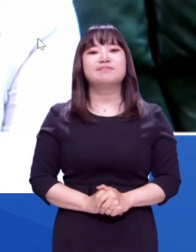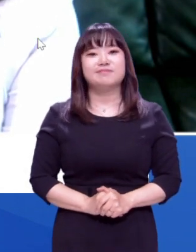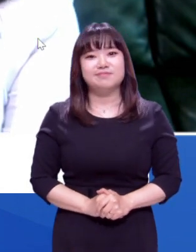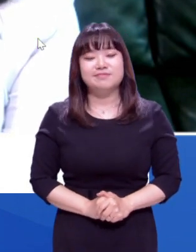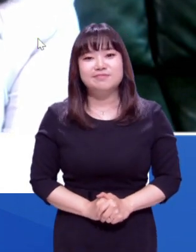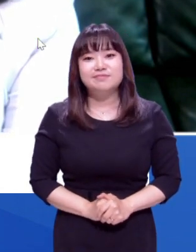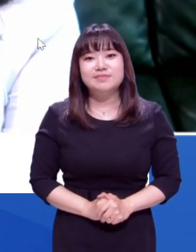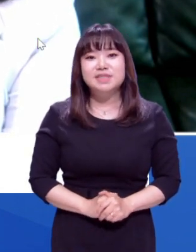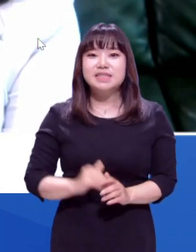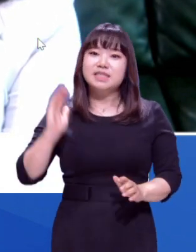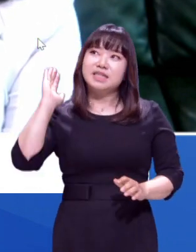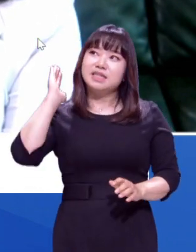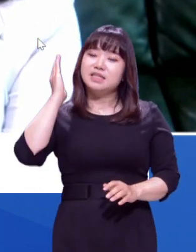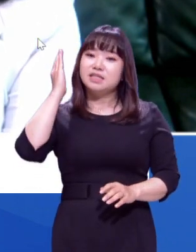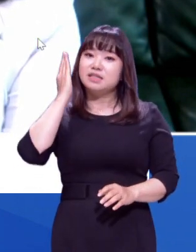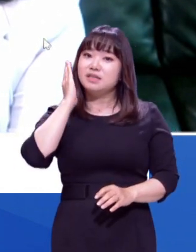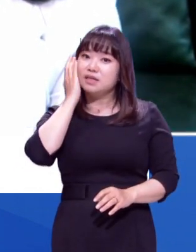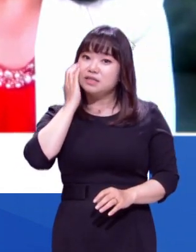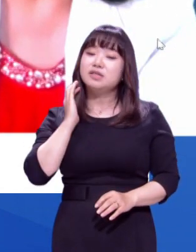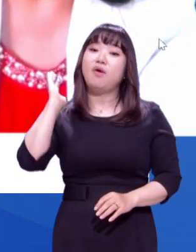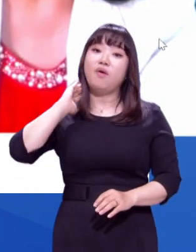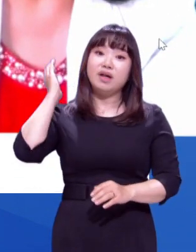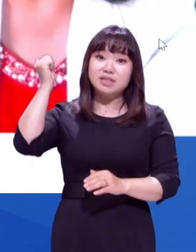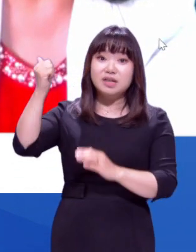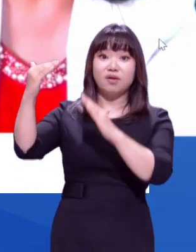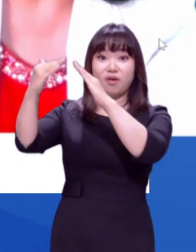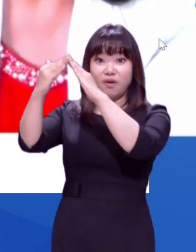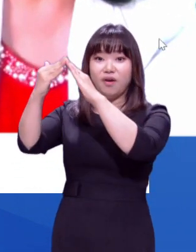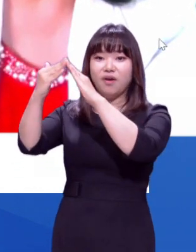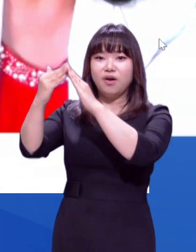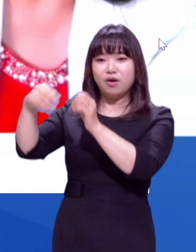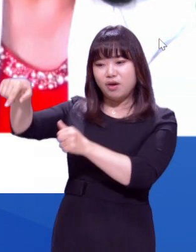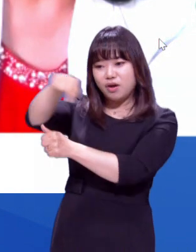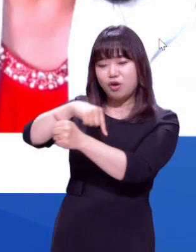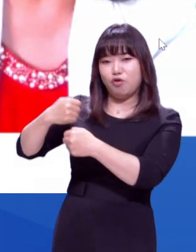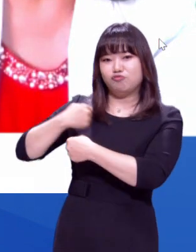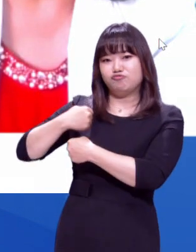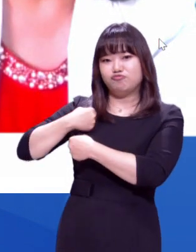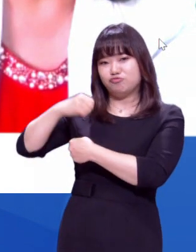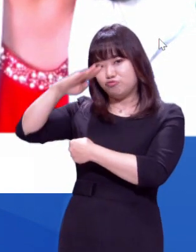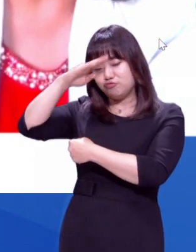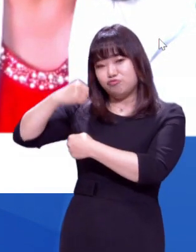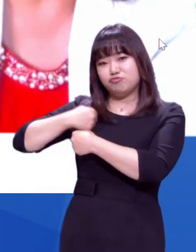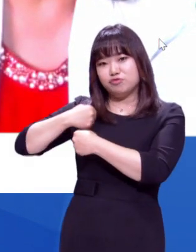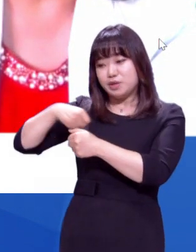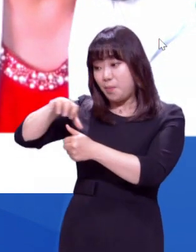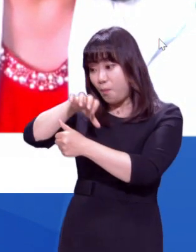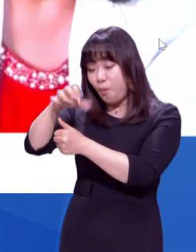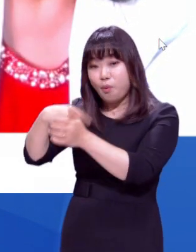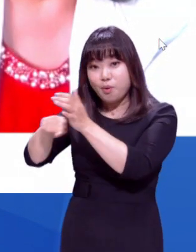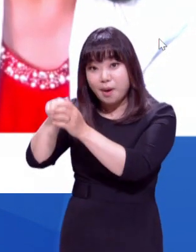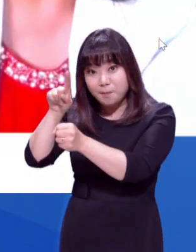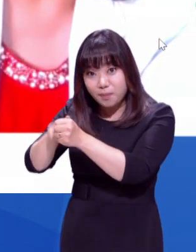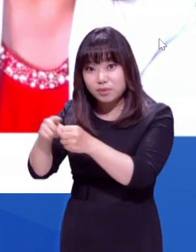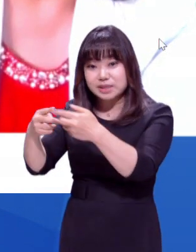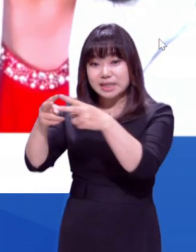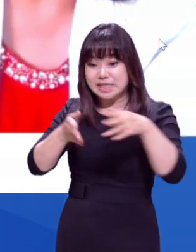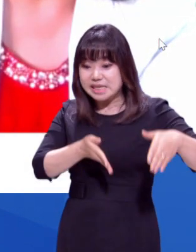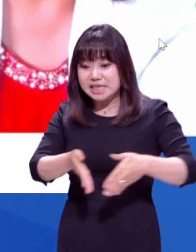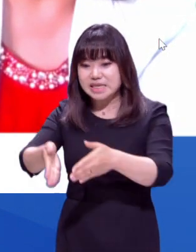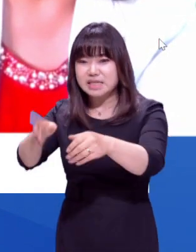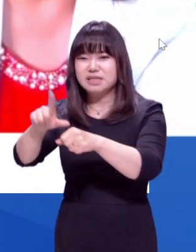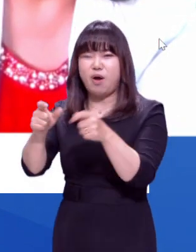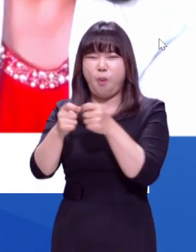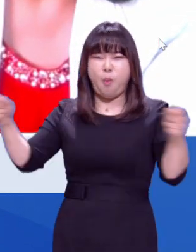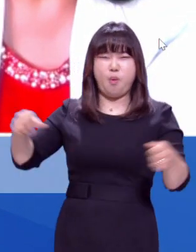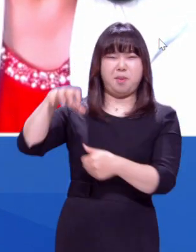네, 청와대 경호와 군사시설 보호를 위해서 북악산 한양도성 등산로 구간을 오랜 기간